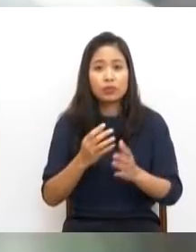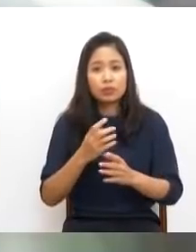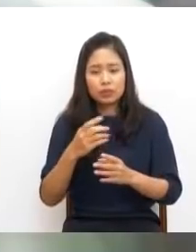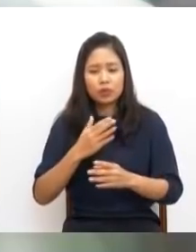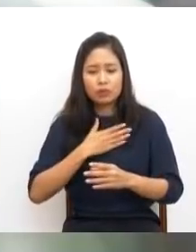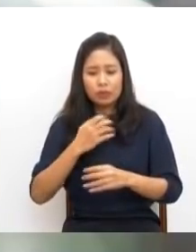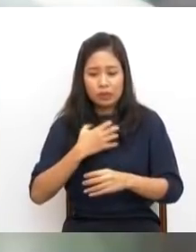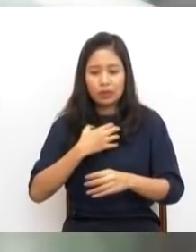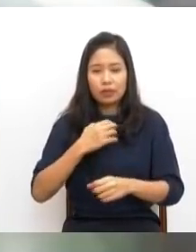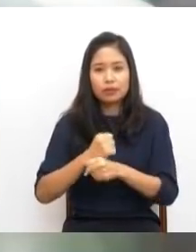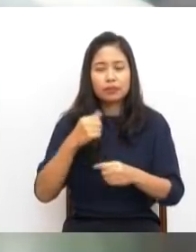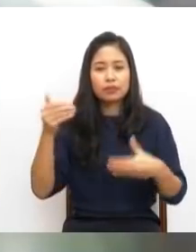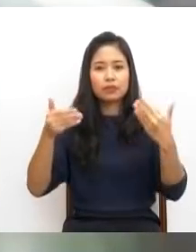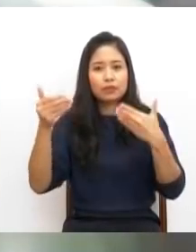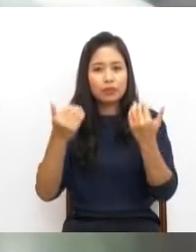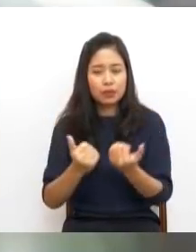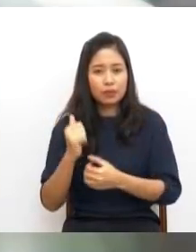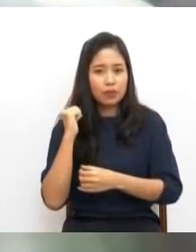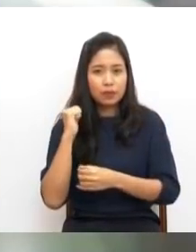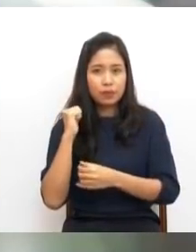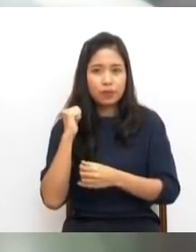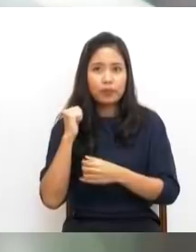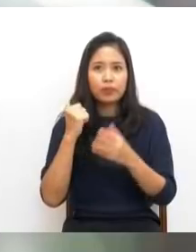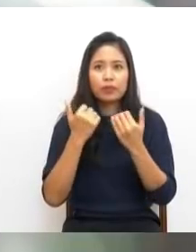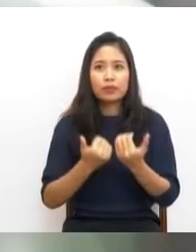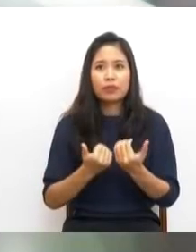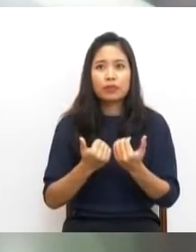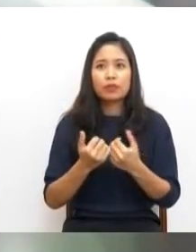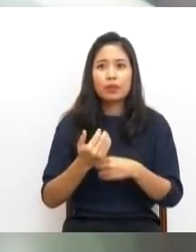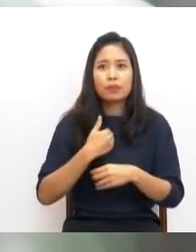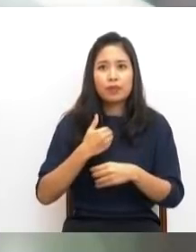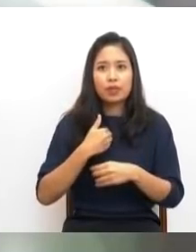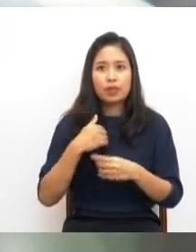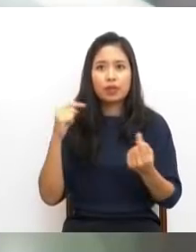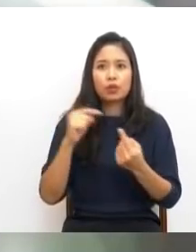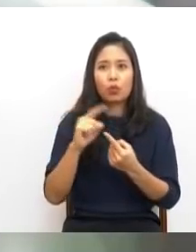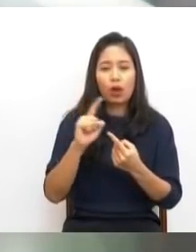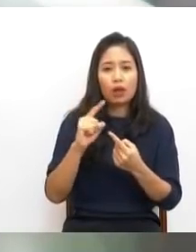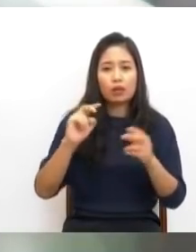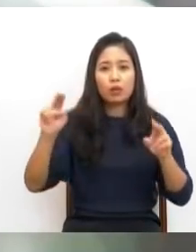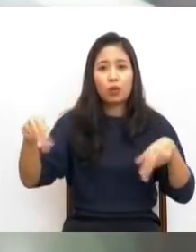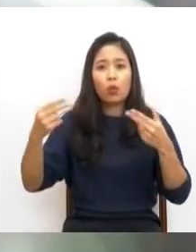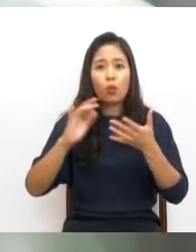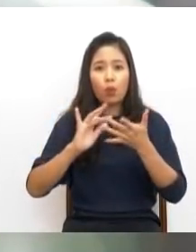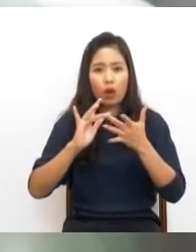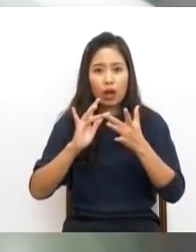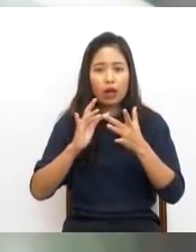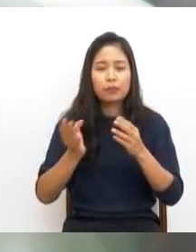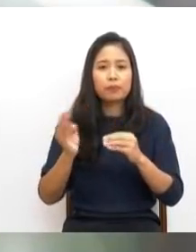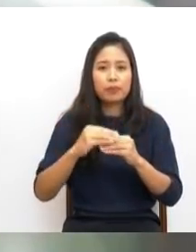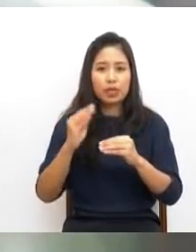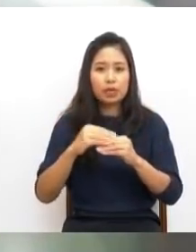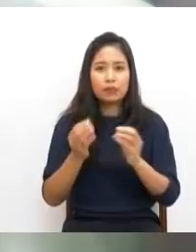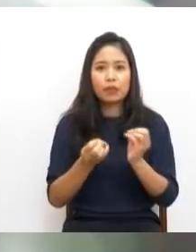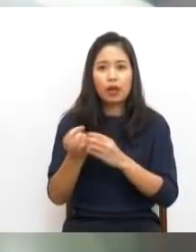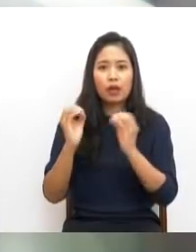ณครูก็อาจจะเป็นการที่ face to face เหมือนเดิมกลับไป face to face แต่ว่าอาจจะมีความออนไลน์เข้ามาเกี่ยวข้องด้วยเพื่อให้คุณครู